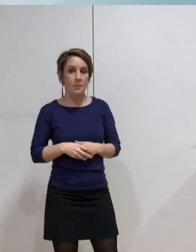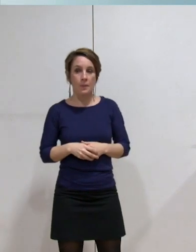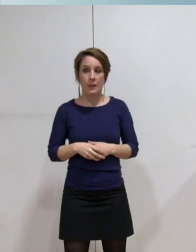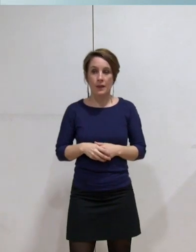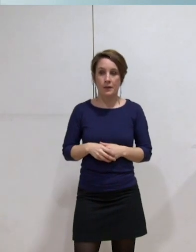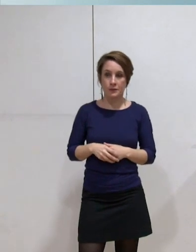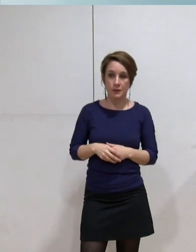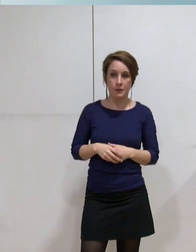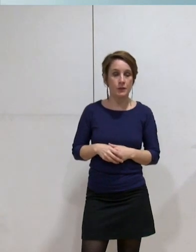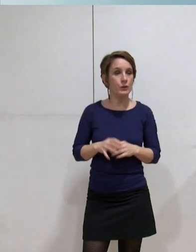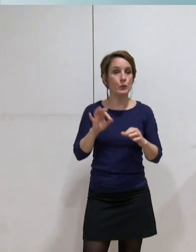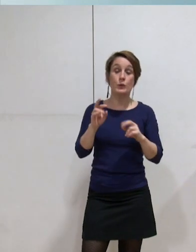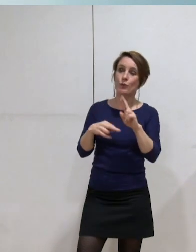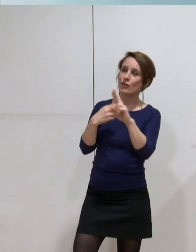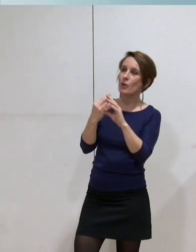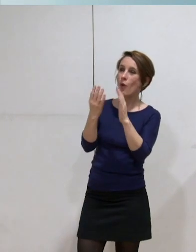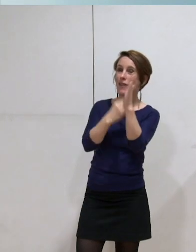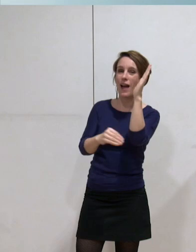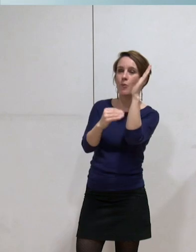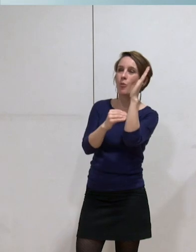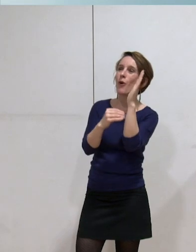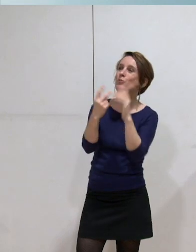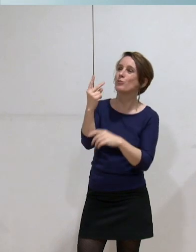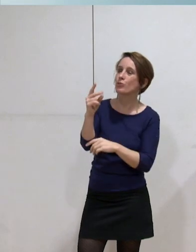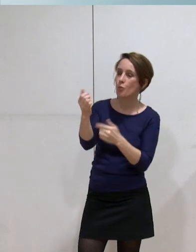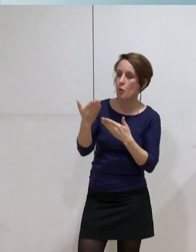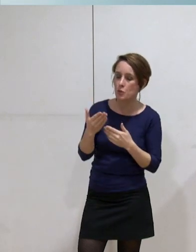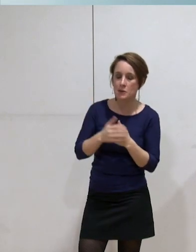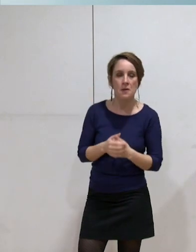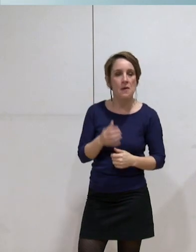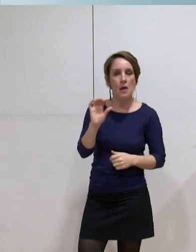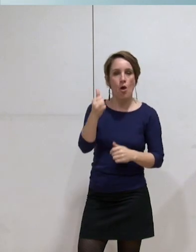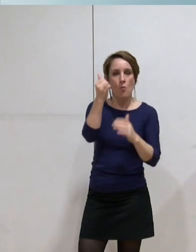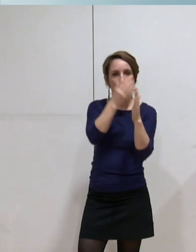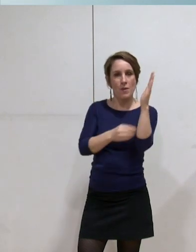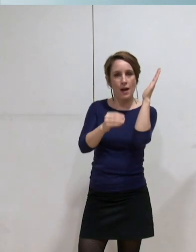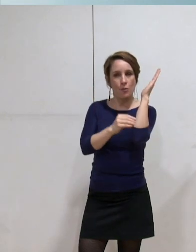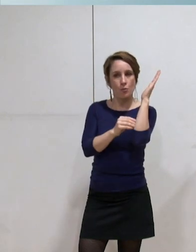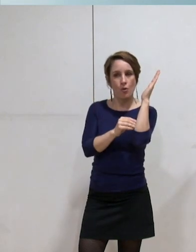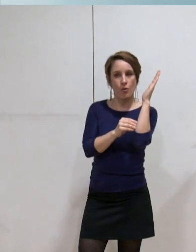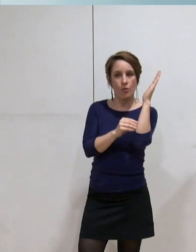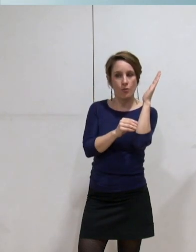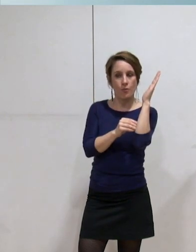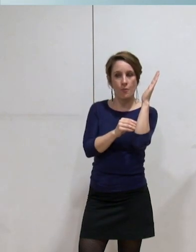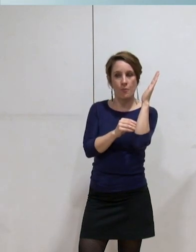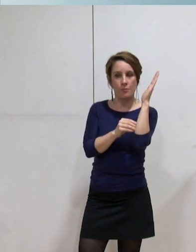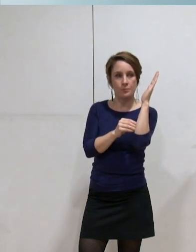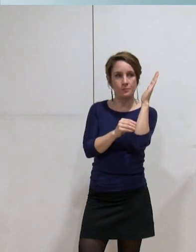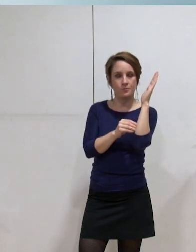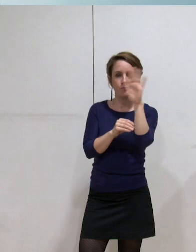répondre à propos des amendements euh donc il y a le premier amendement que donc excusez-moi